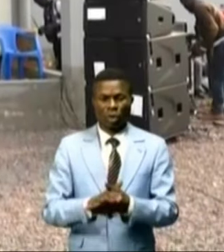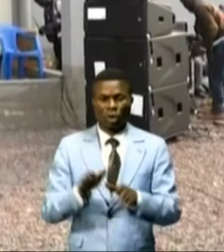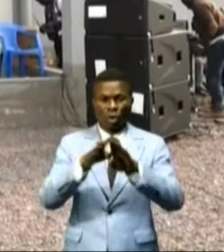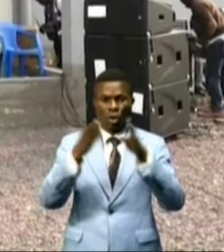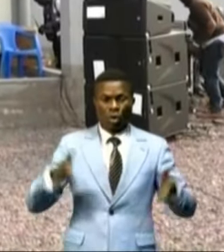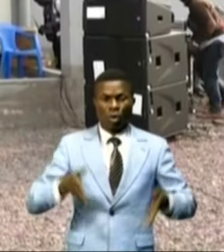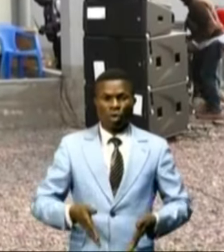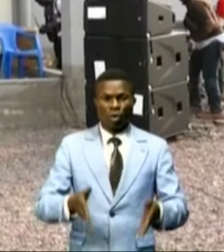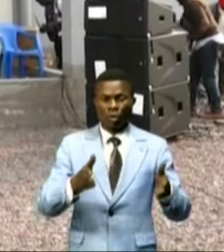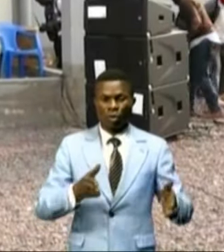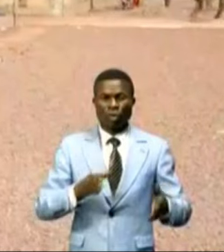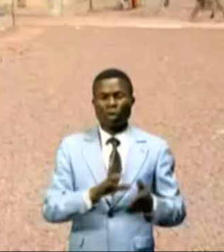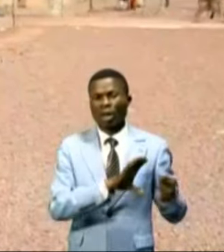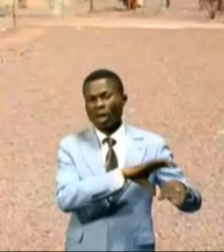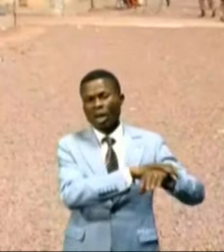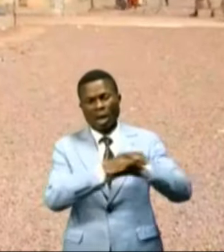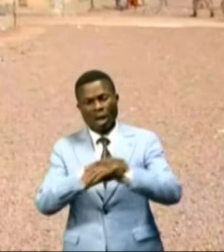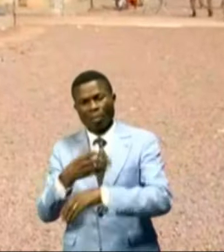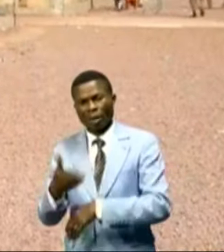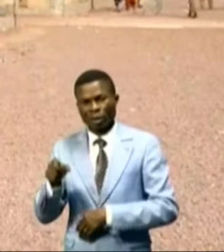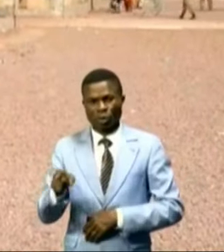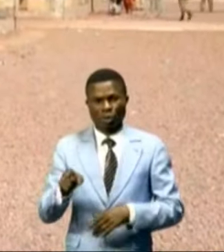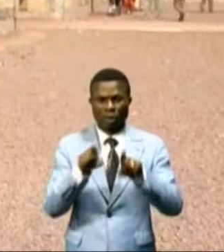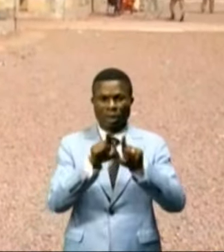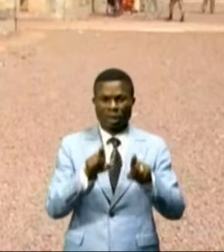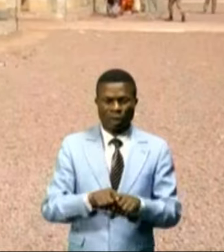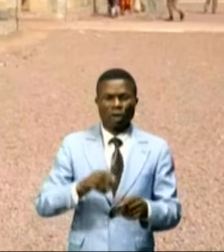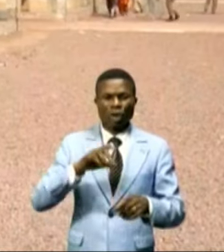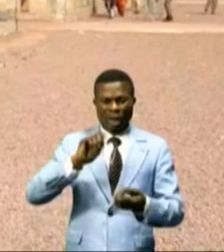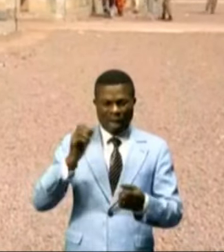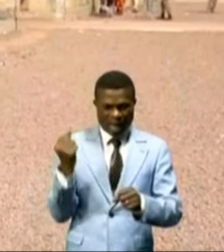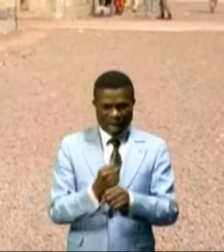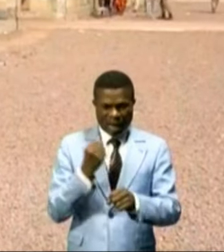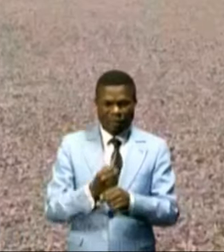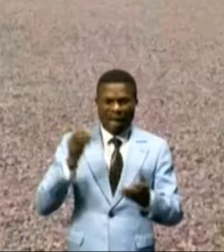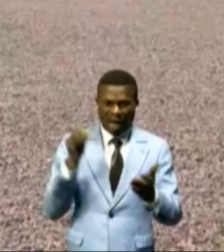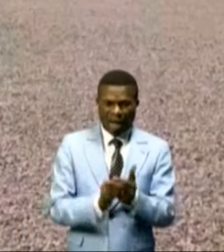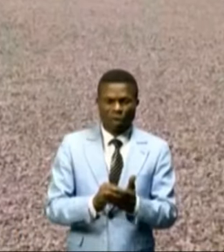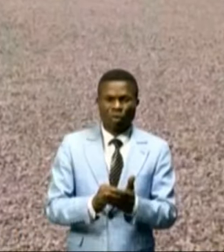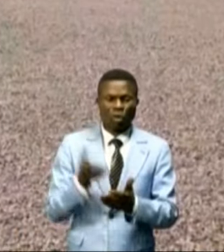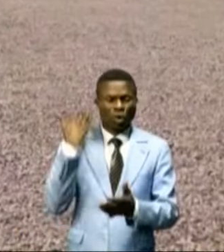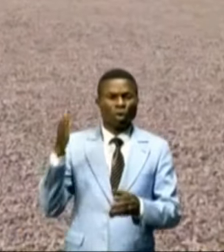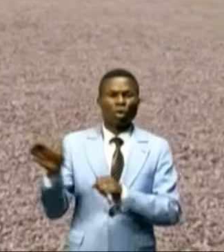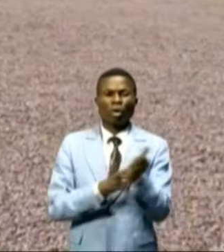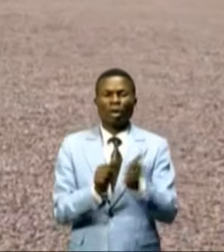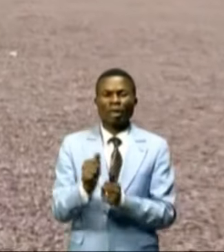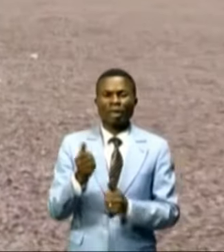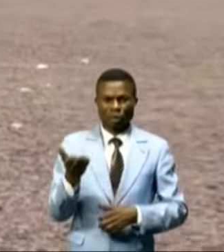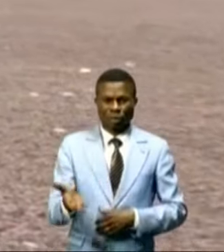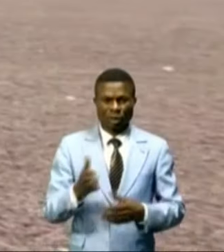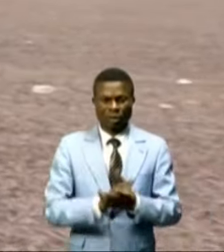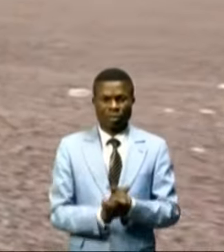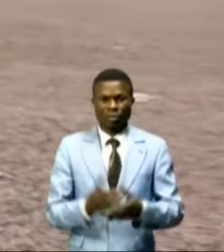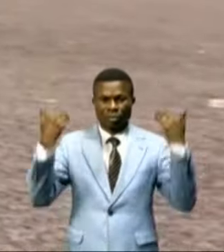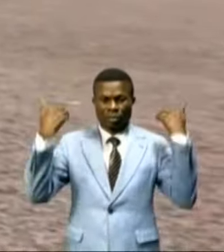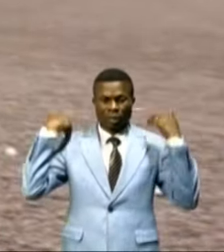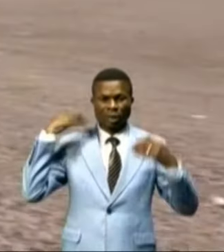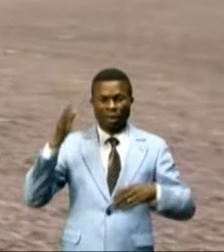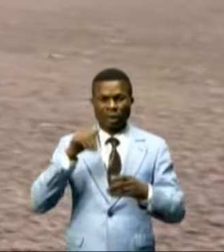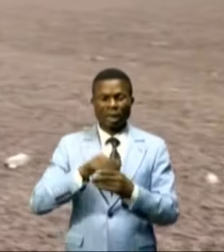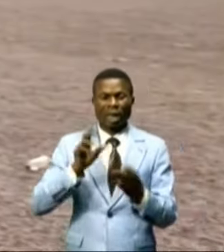route qui mène directement vers le site, et puis refaire ce qui a été endommagé par l'inondation. Le chef de l'État, dans son